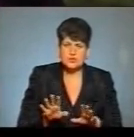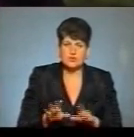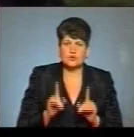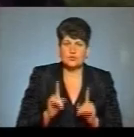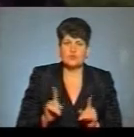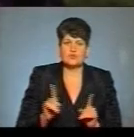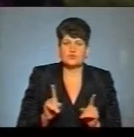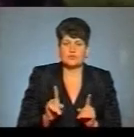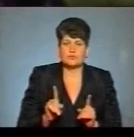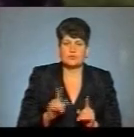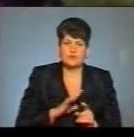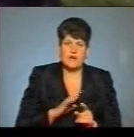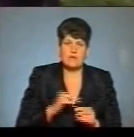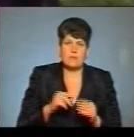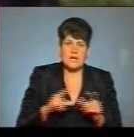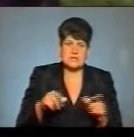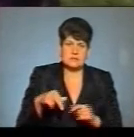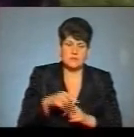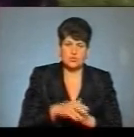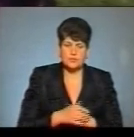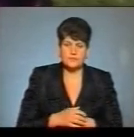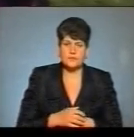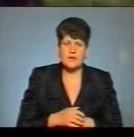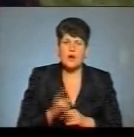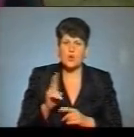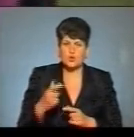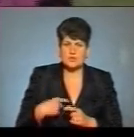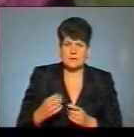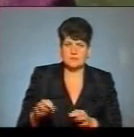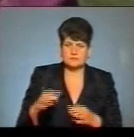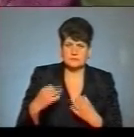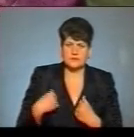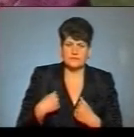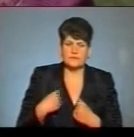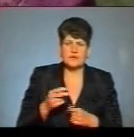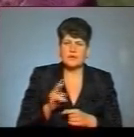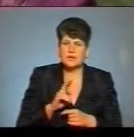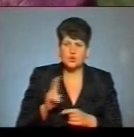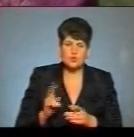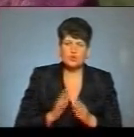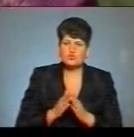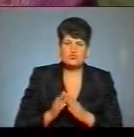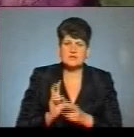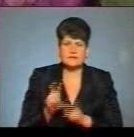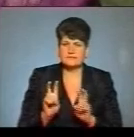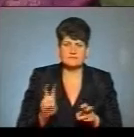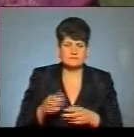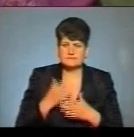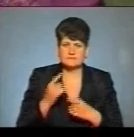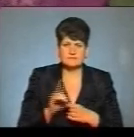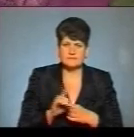що десь колись до магазину піду. А чи до когось до себе пускаєте? Ніхто до сусідів, ніхто не йде.